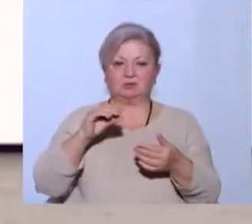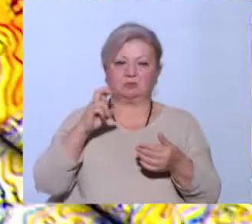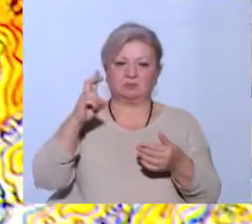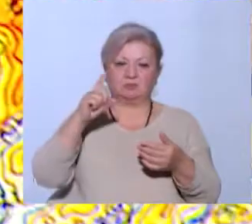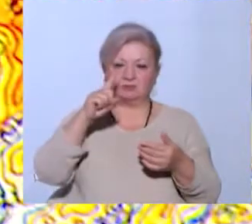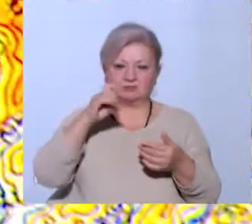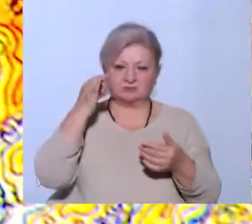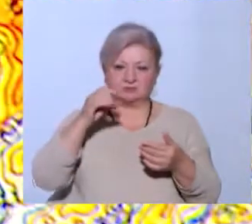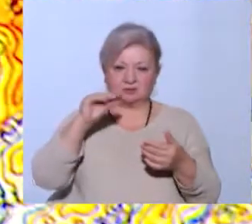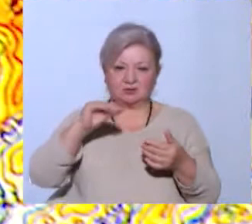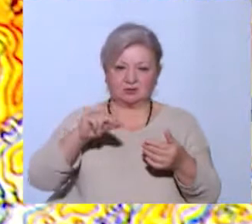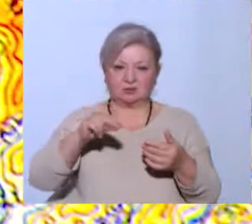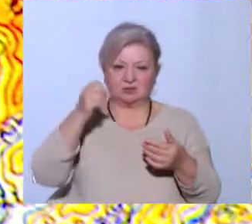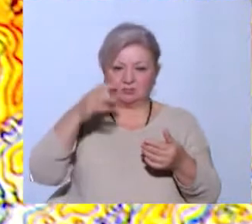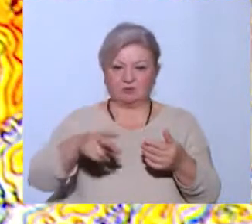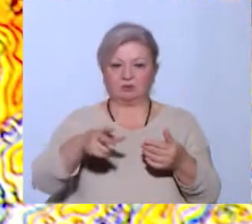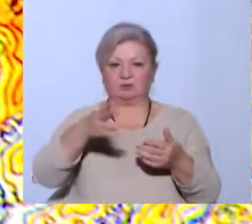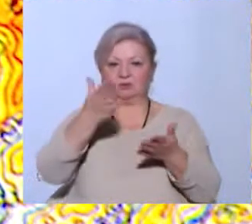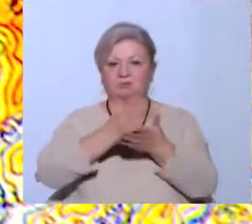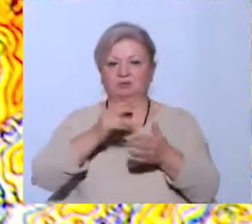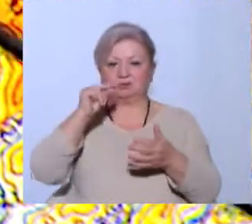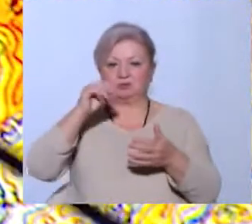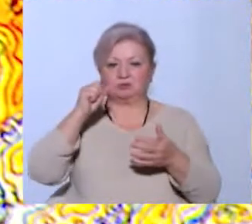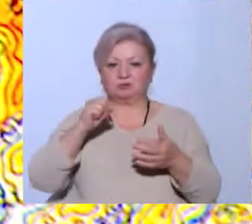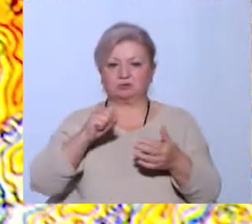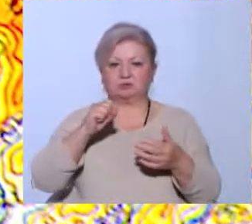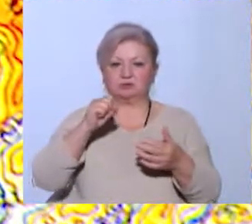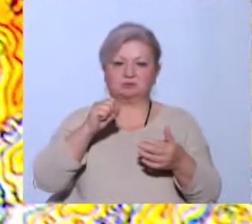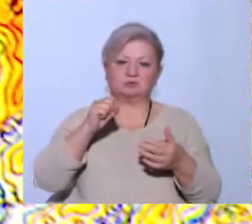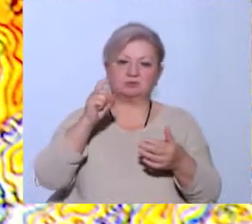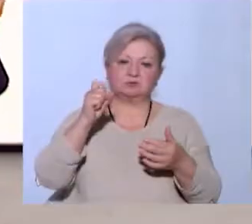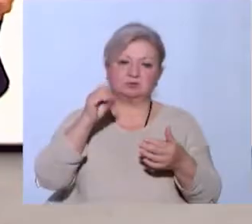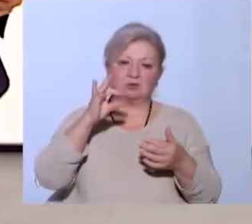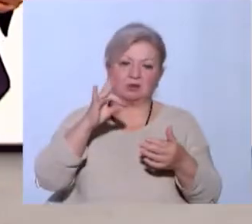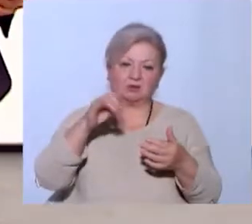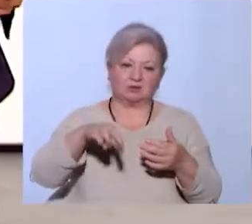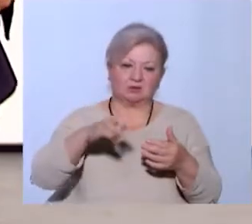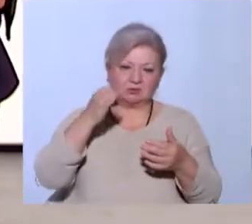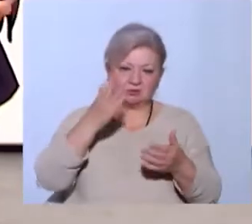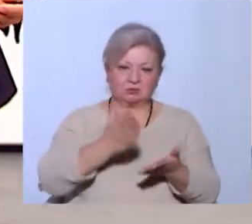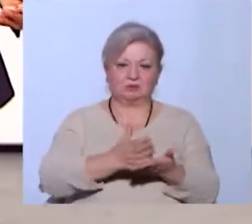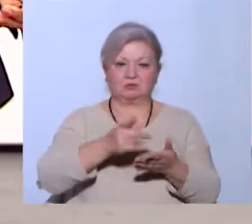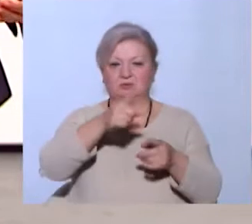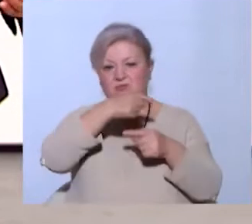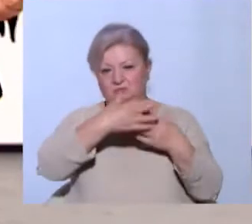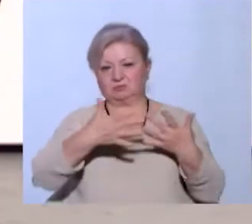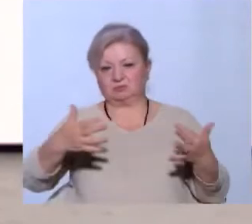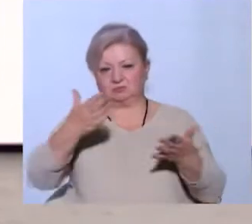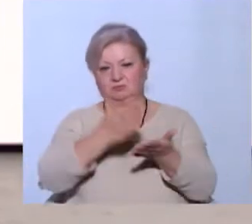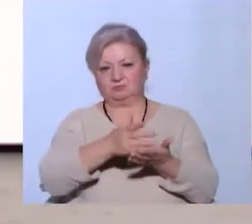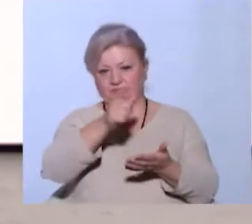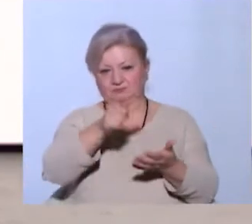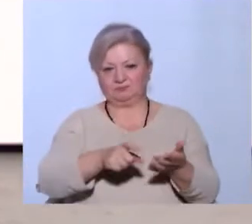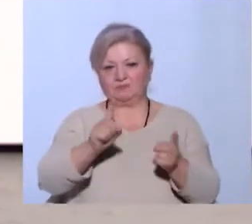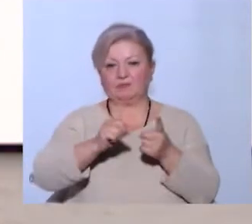მდინარე კოდორი, თავისი შენაკადით, ჩხალთით და საკენით, გუმისთა, ოქუმი, ღალიძგა და ასე შემდეგ.